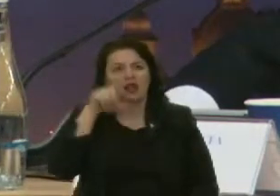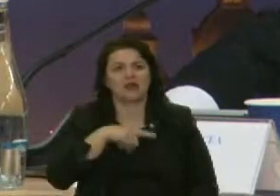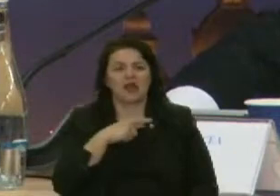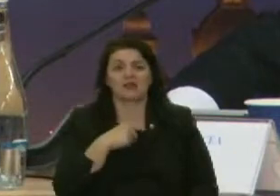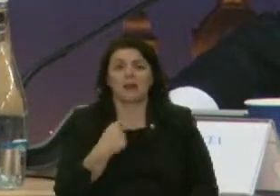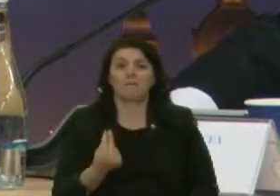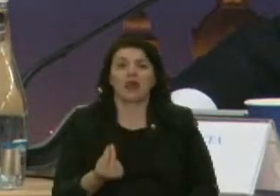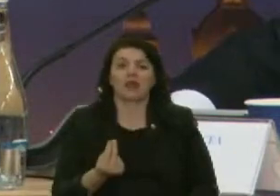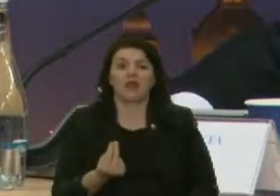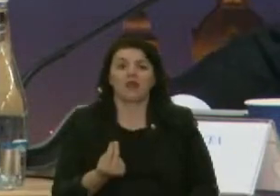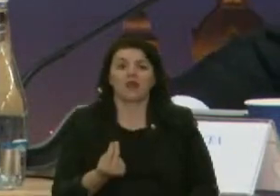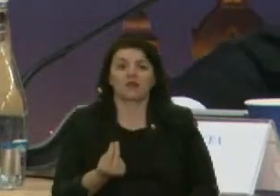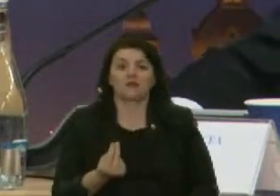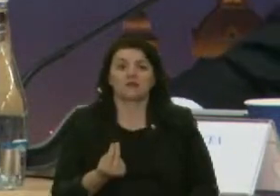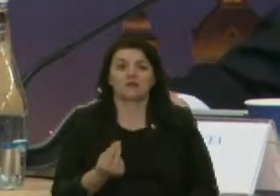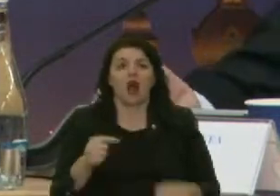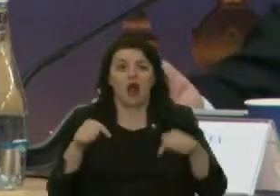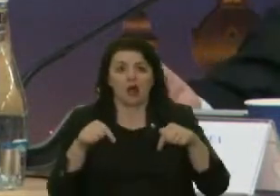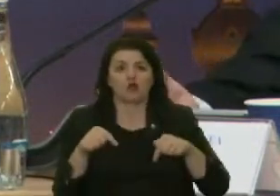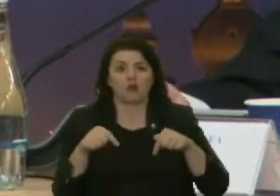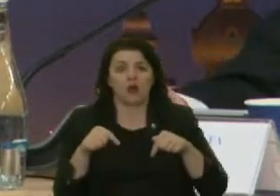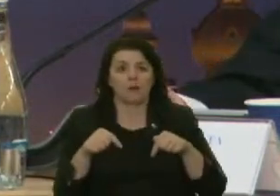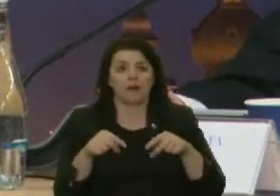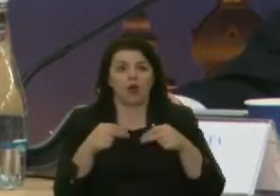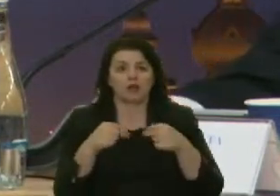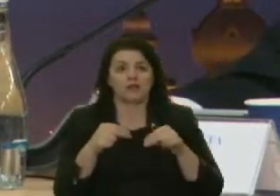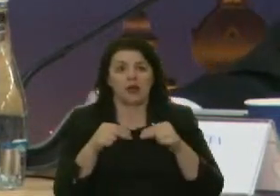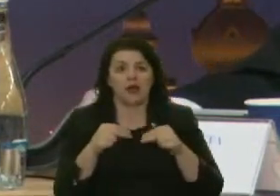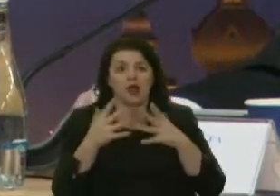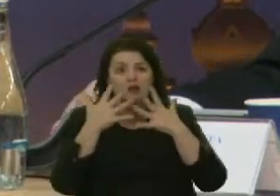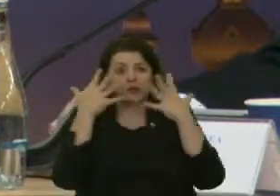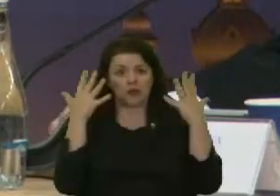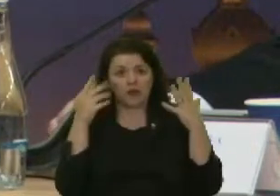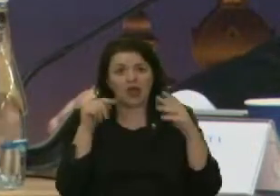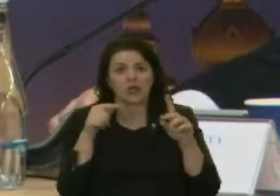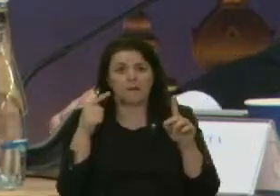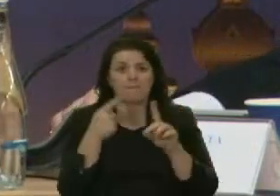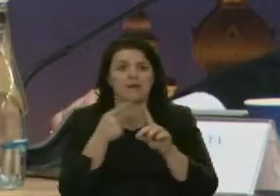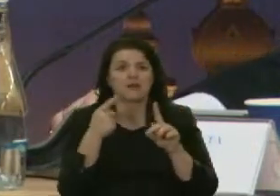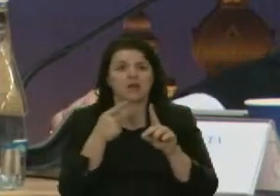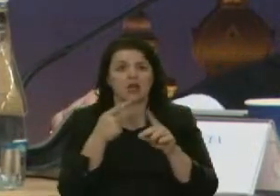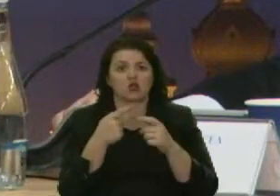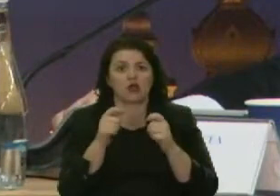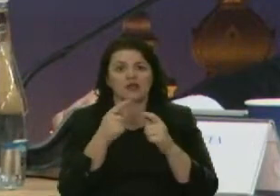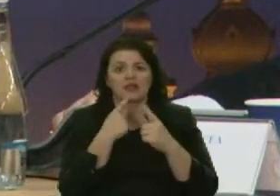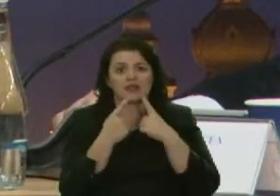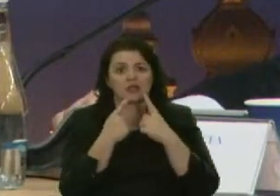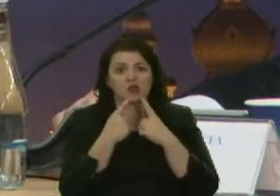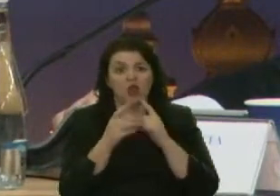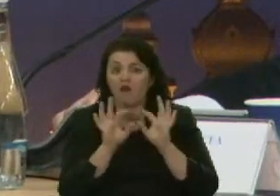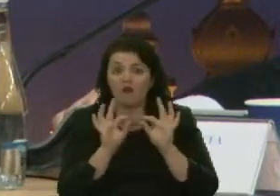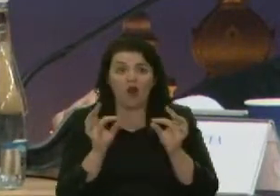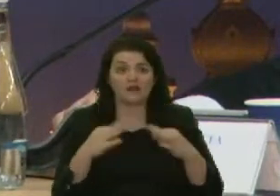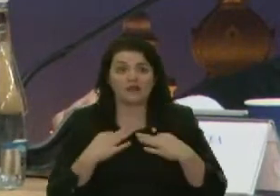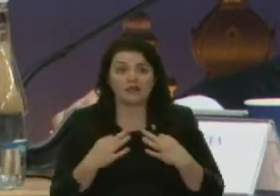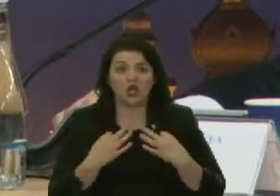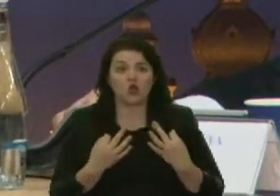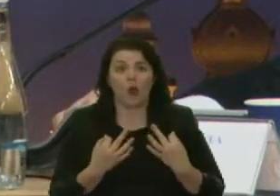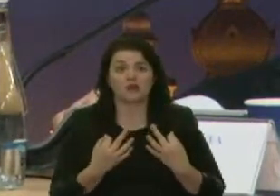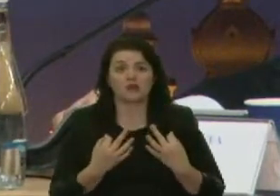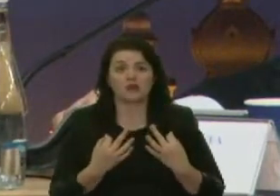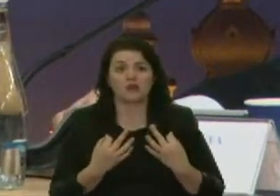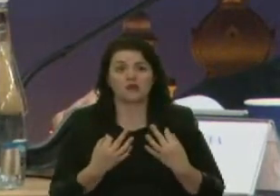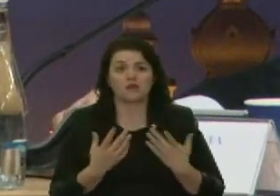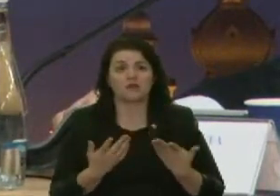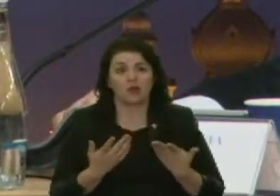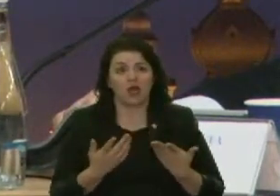benefică dar până la urmă cinea fost în sare acum la capătul liniei să să mă lămurească că de fapt Ăsta i Miza la toată discuția asta și foarte sănătoasă asta că dacă cineva